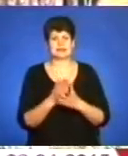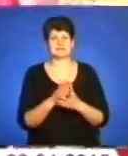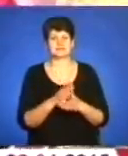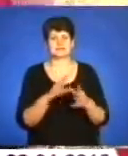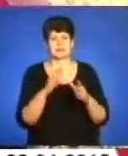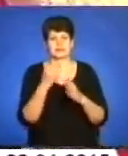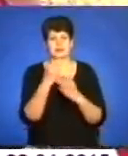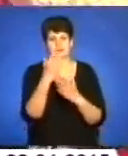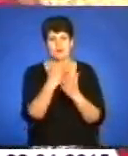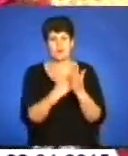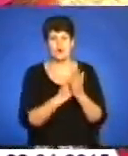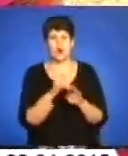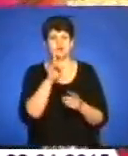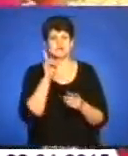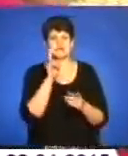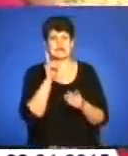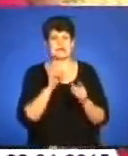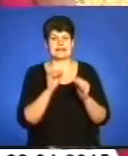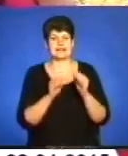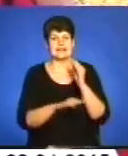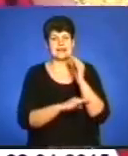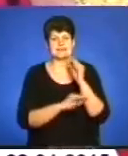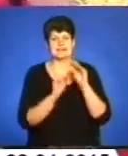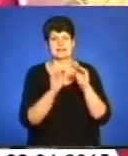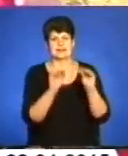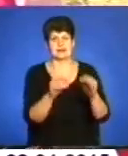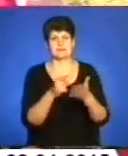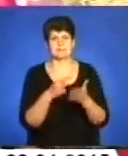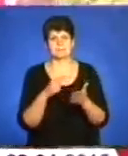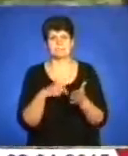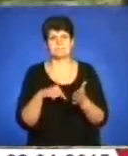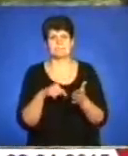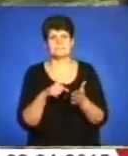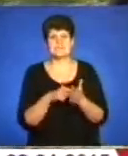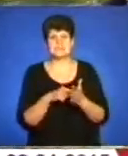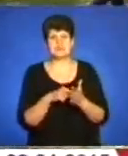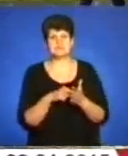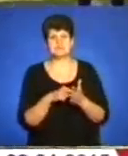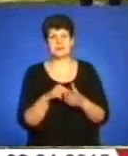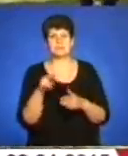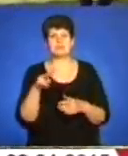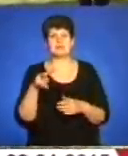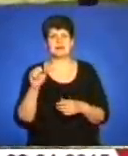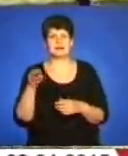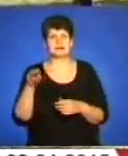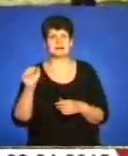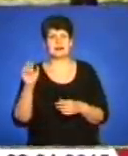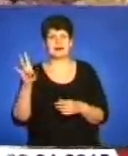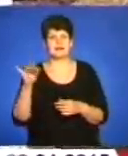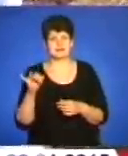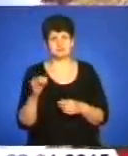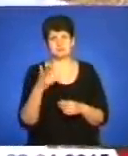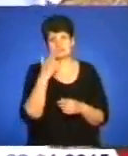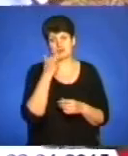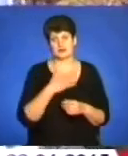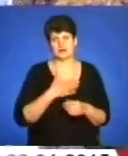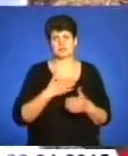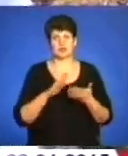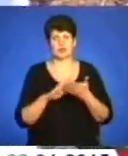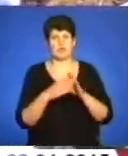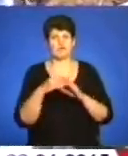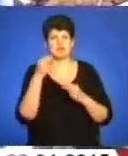міста. У парках поступово планують замінити старі тополі на інші види дерев. Платани адаптовані до наших умов і найкраще